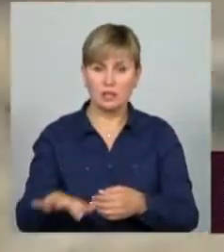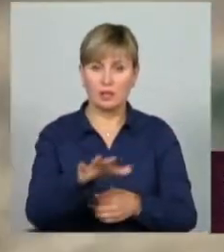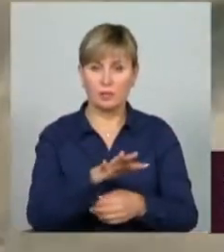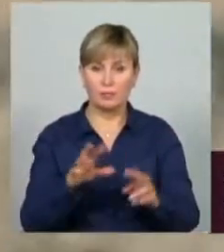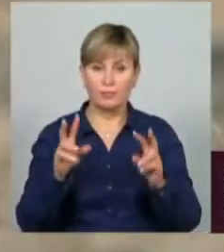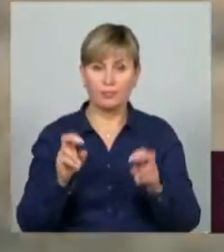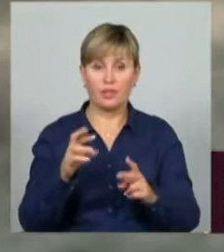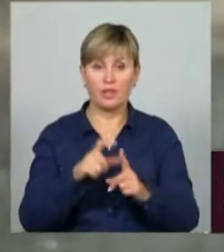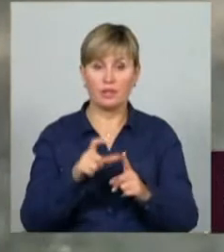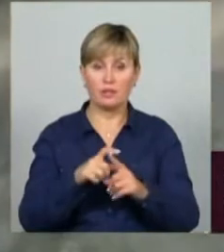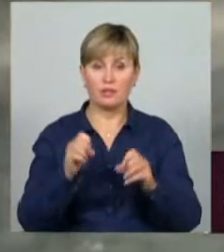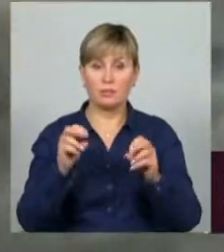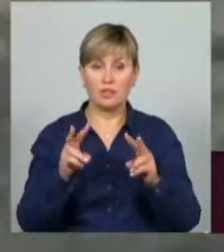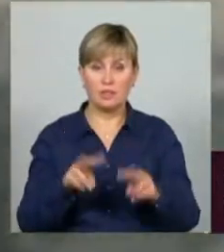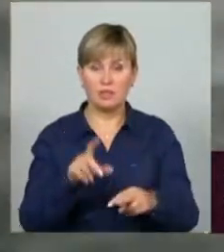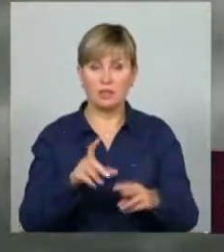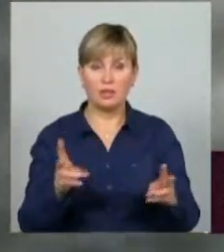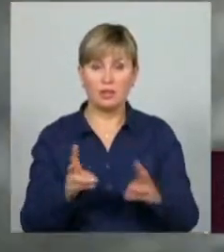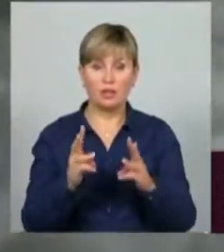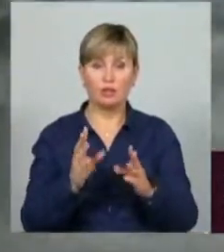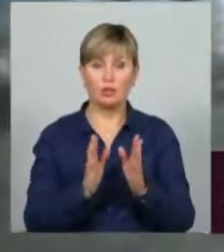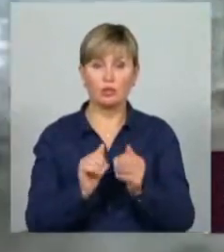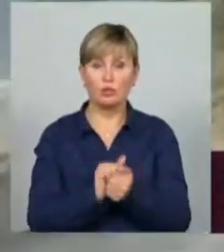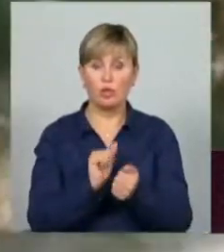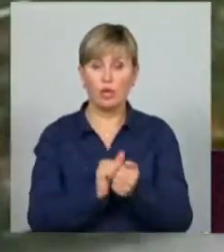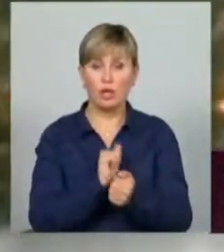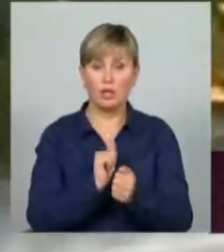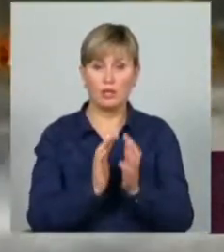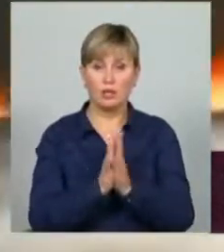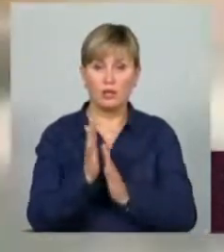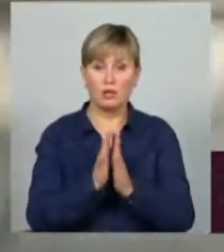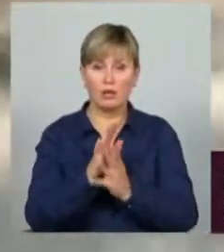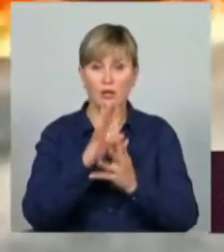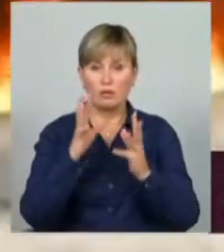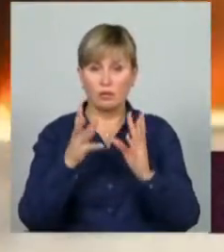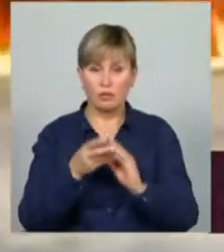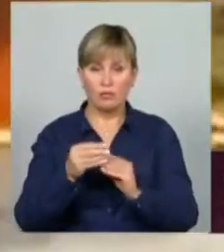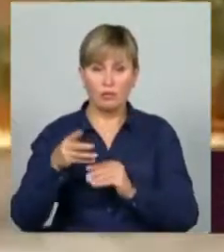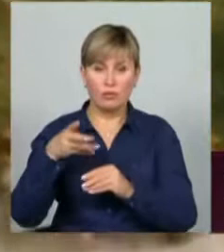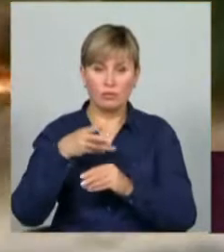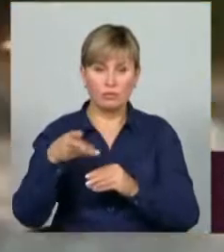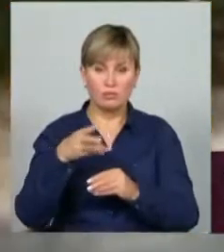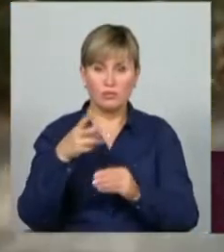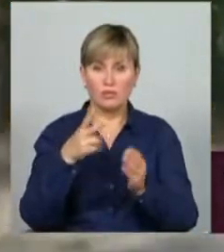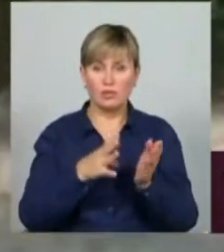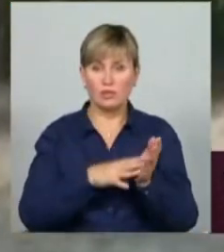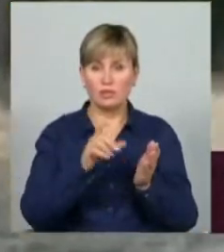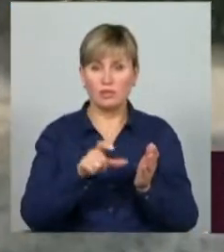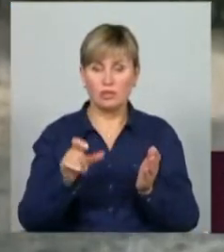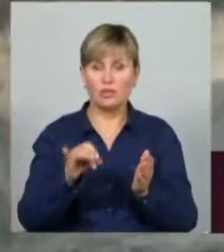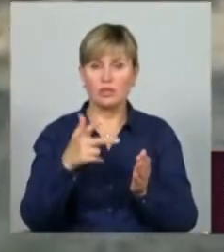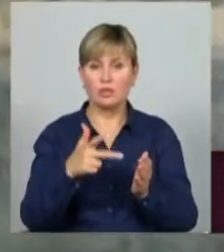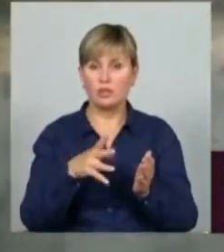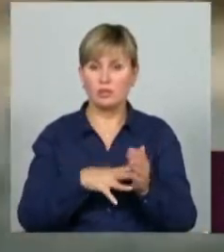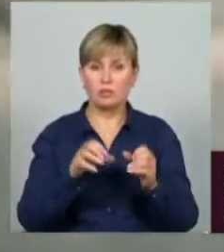Ертес-Урманы. По словам специалистов, горят сухая трава и сосны. Всего в тушении огня задействованы 29 человек и 39